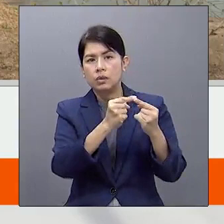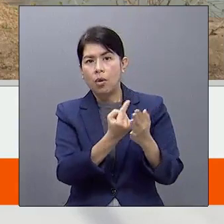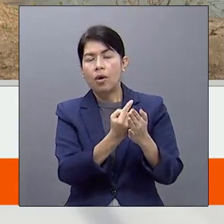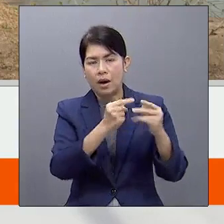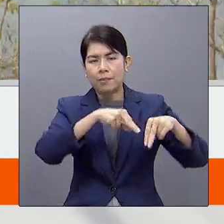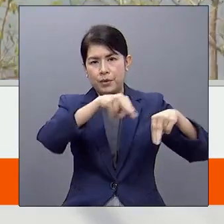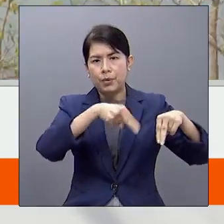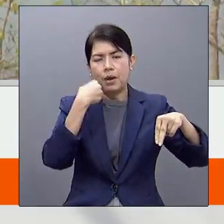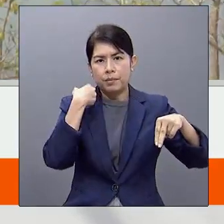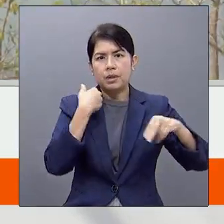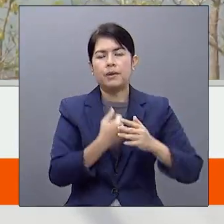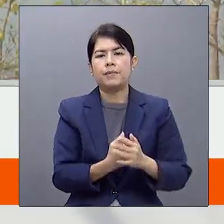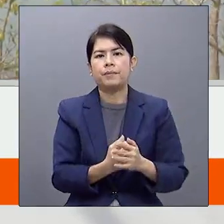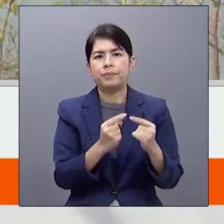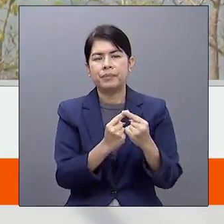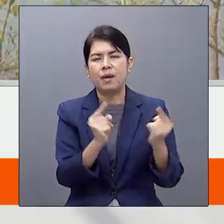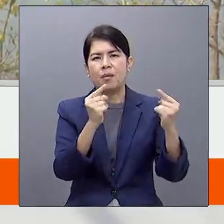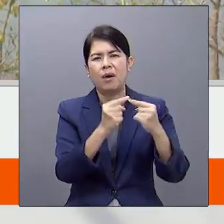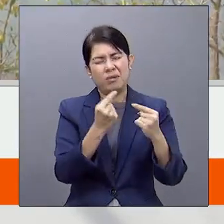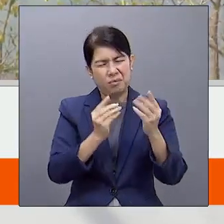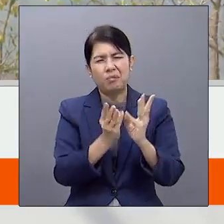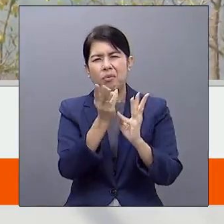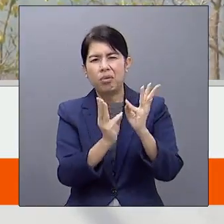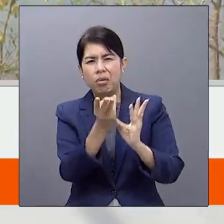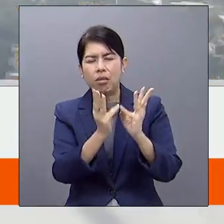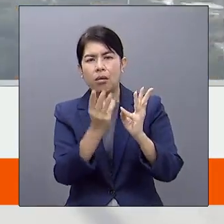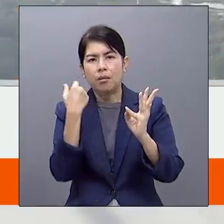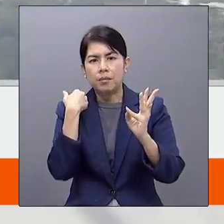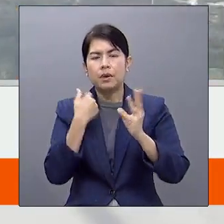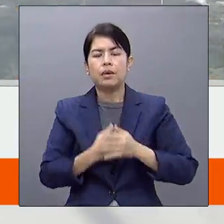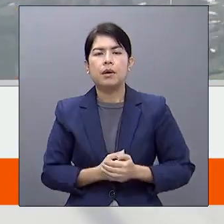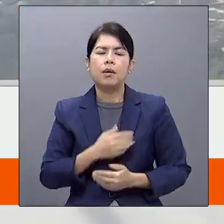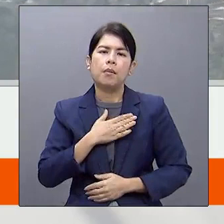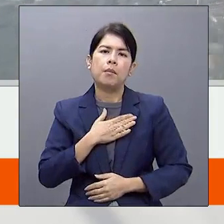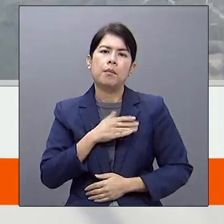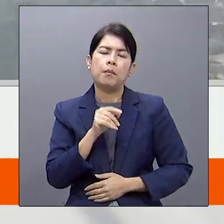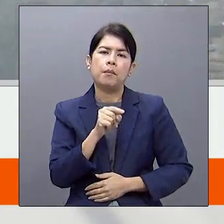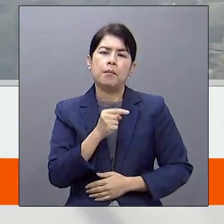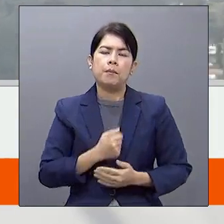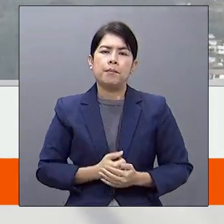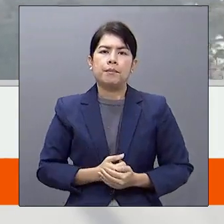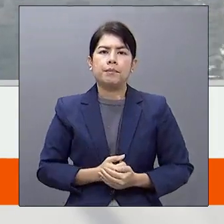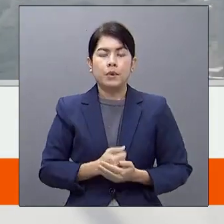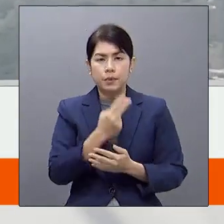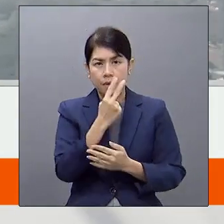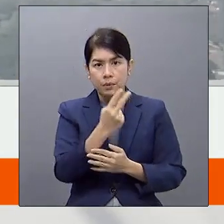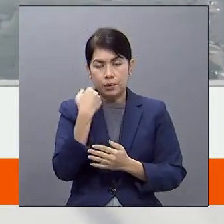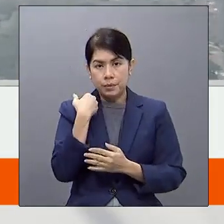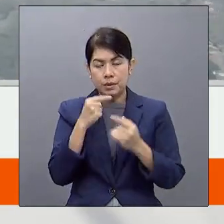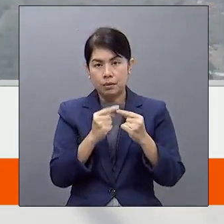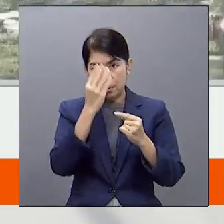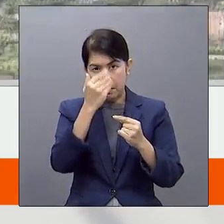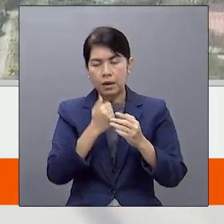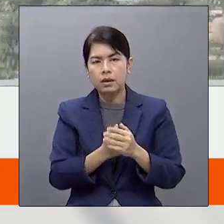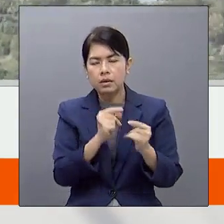าด63-64ที่มันเยอะมากๆนะครับแต่ก็เยอะเหมือนกันผมคิดว่านี่เป็นไฟที่เป็นไฟใกล้ที่เป็น